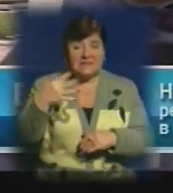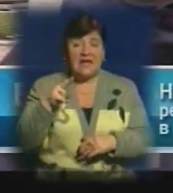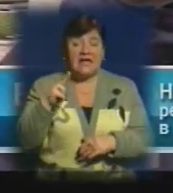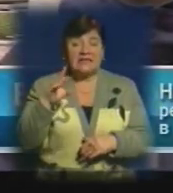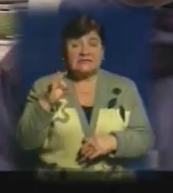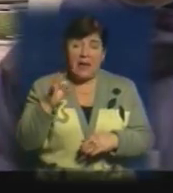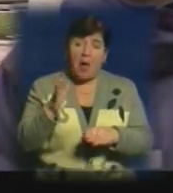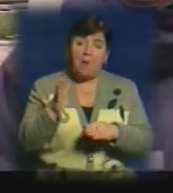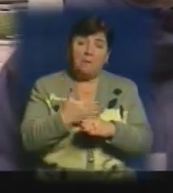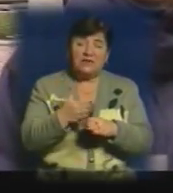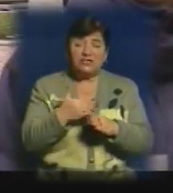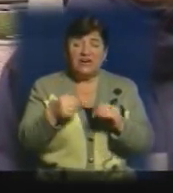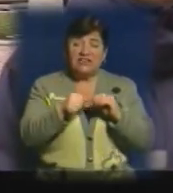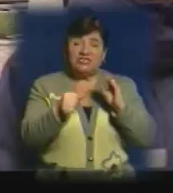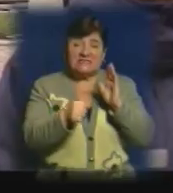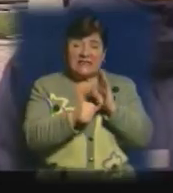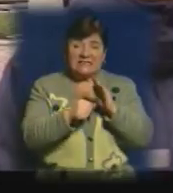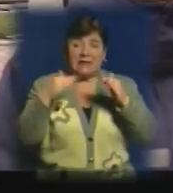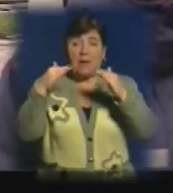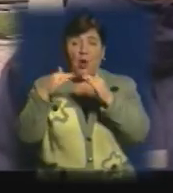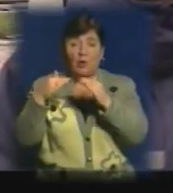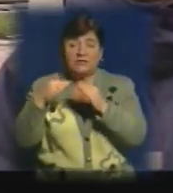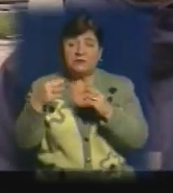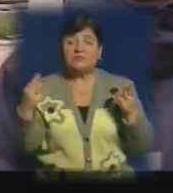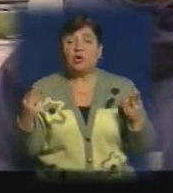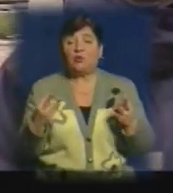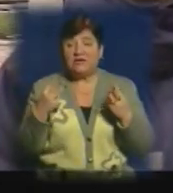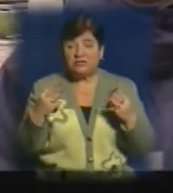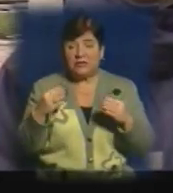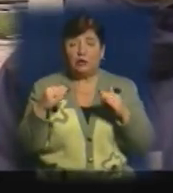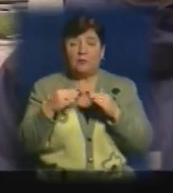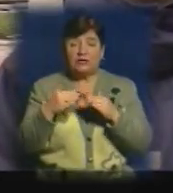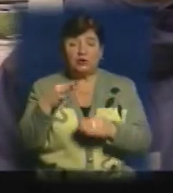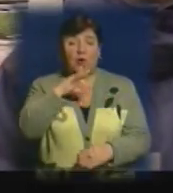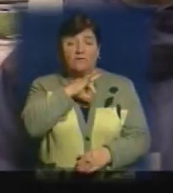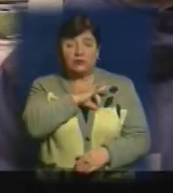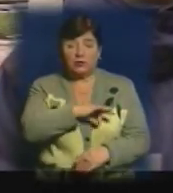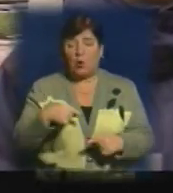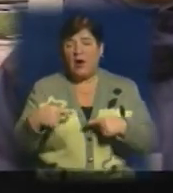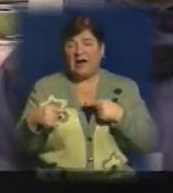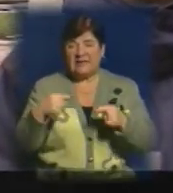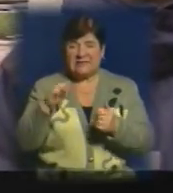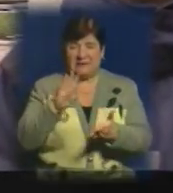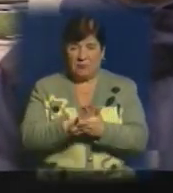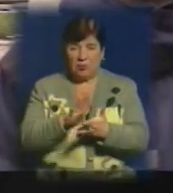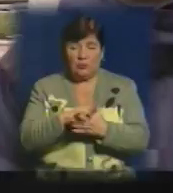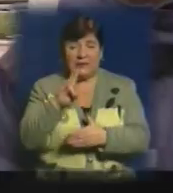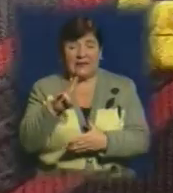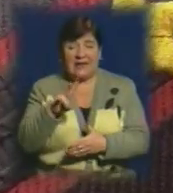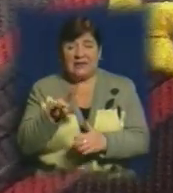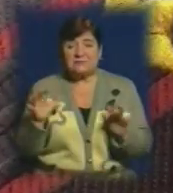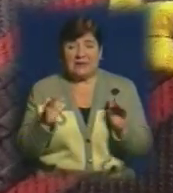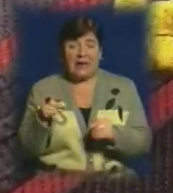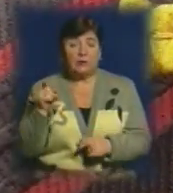між 16-тим поверхом та горищем, і загорілися там речі домашнього вжитку, різний мотлох та сміття, яке зберігалося